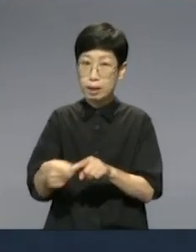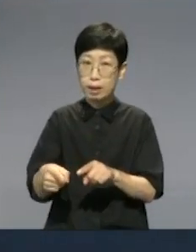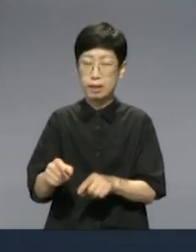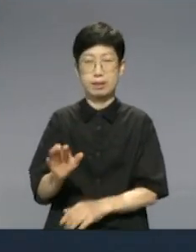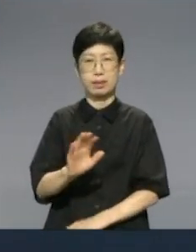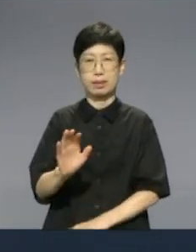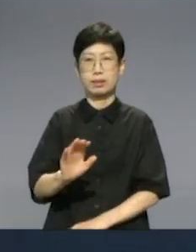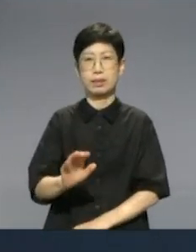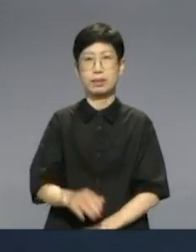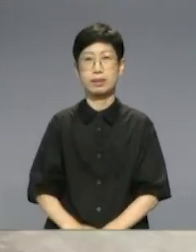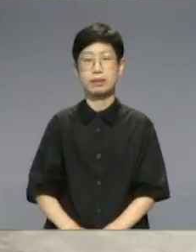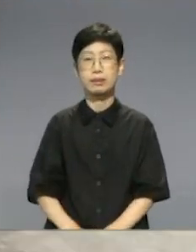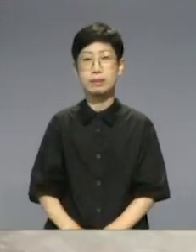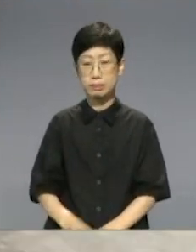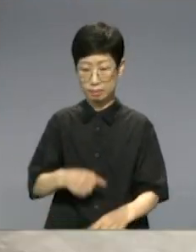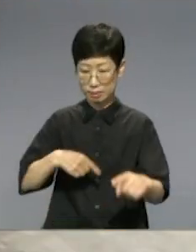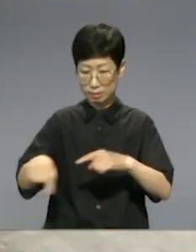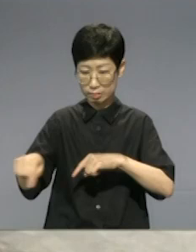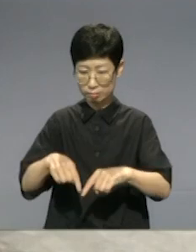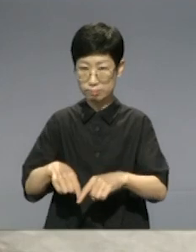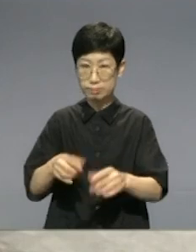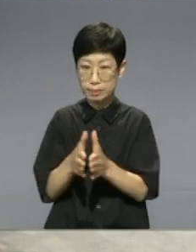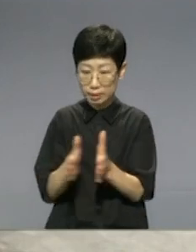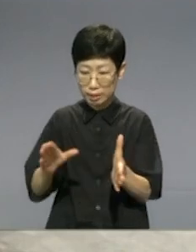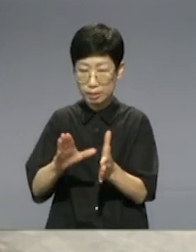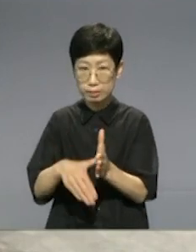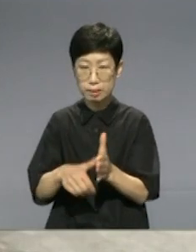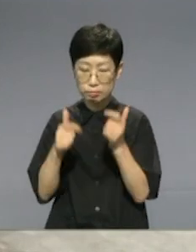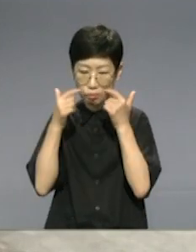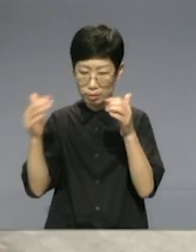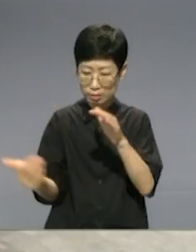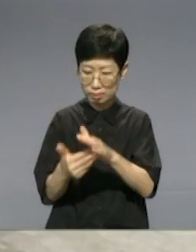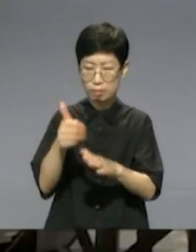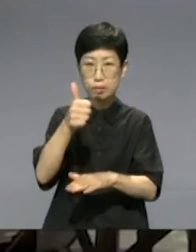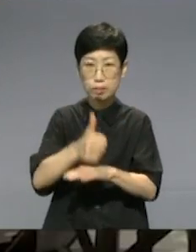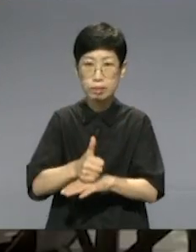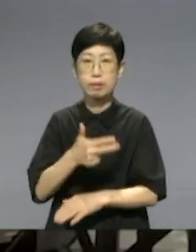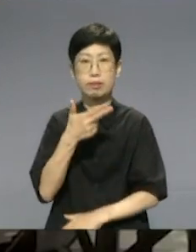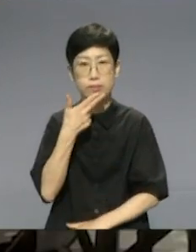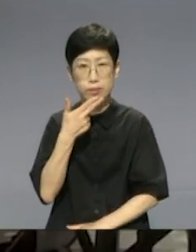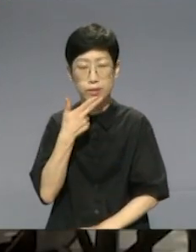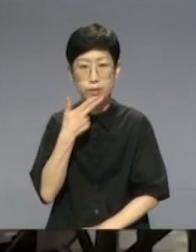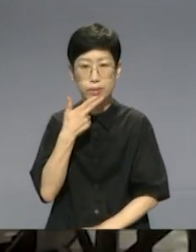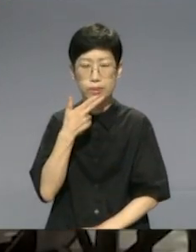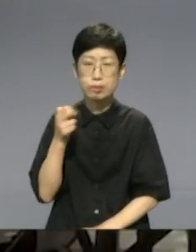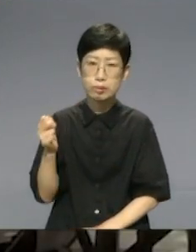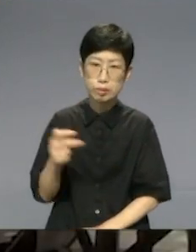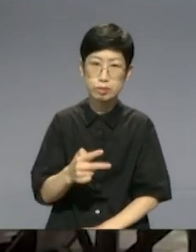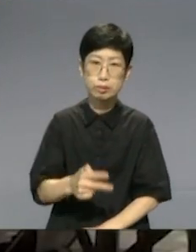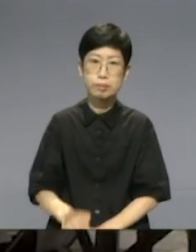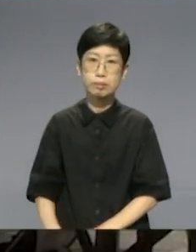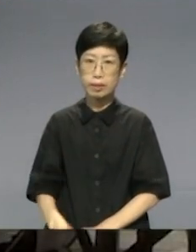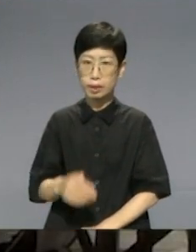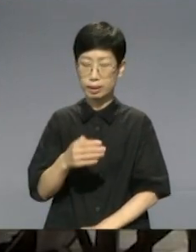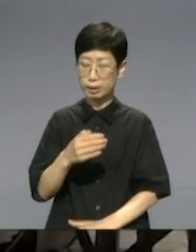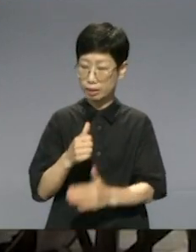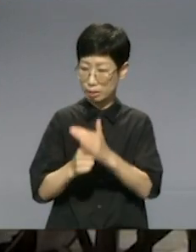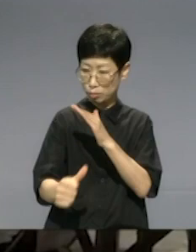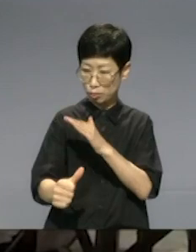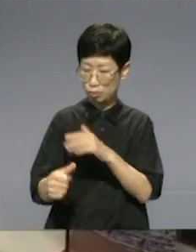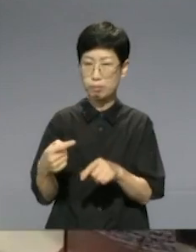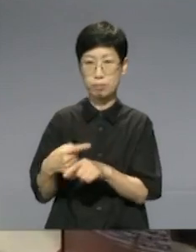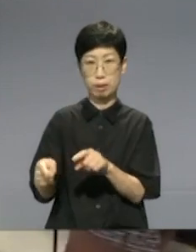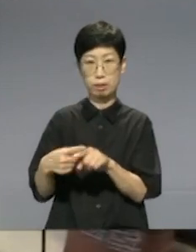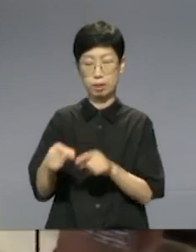것도 아닙니다. 정권을 잡았을 때 뚜렷한 성과를 보인 것도 아니고 키어 스타머 대표의 평가도